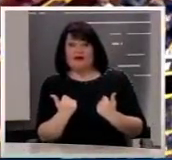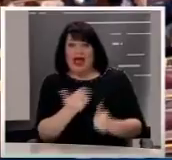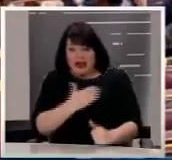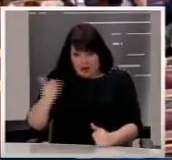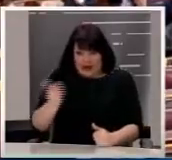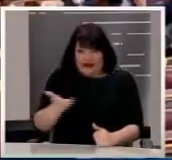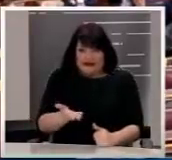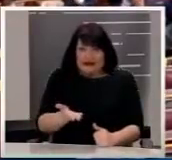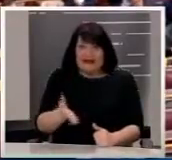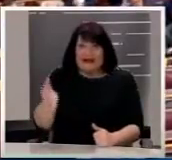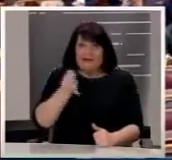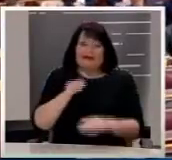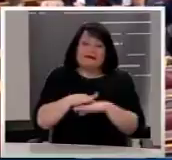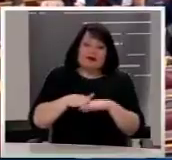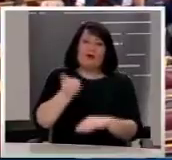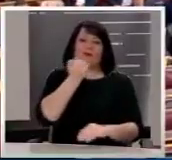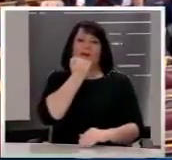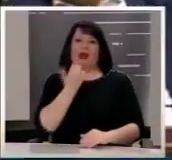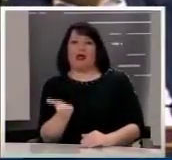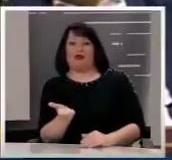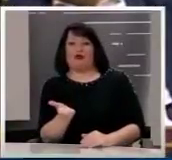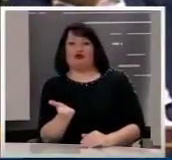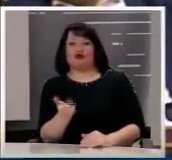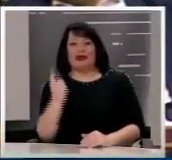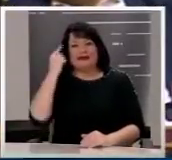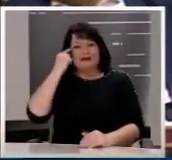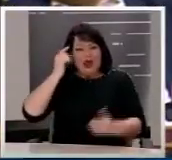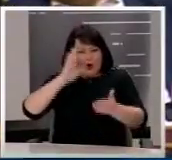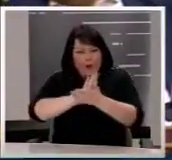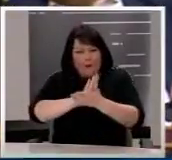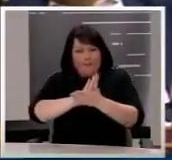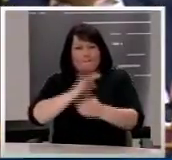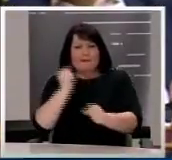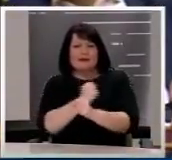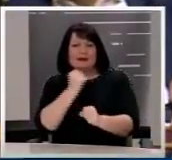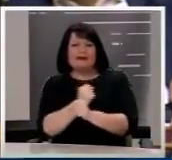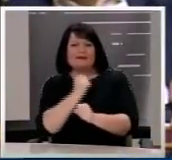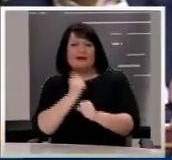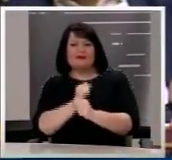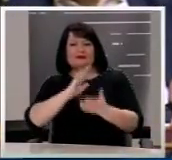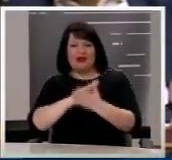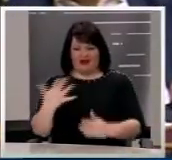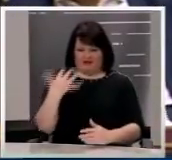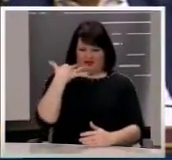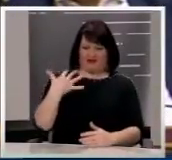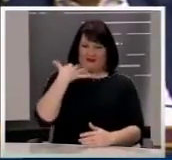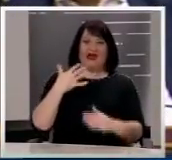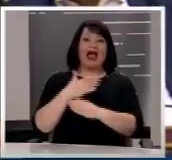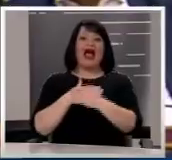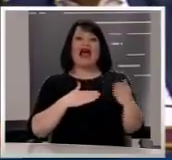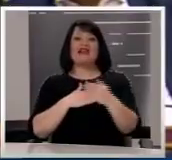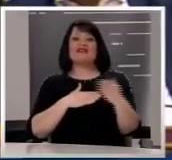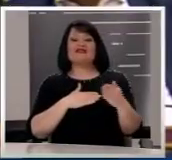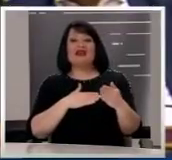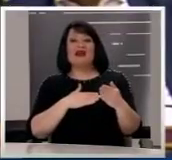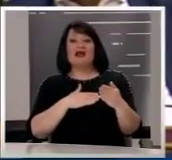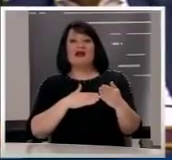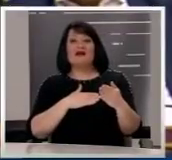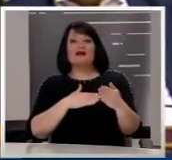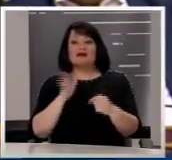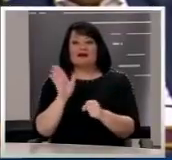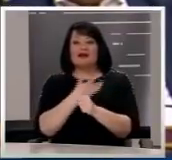δεν βρήκατε το θάρρος να πείτε έκανα σφάλμα. Λοιπόν, αυτή η αιμονή σας να επιτίθεστε στην αριστερά σας καταστρέφει